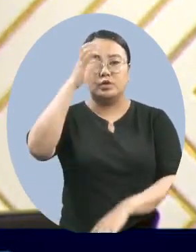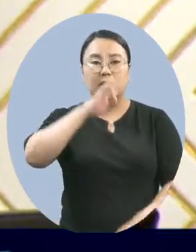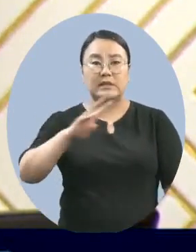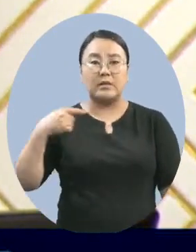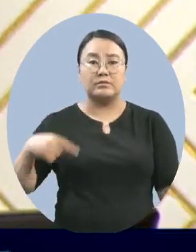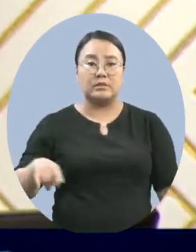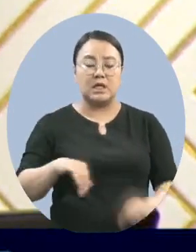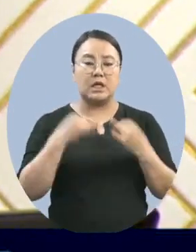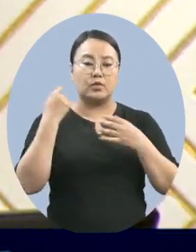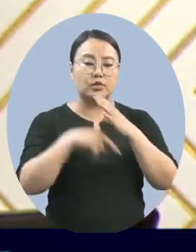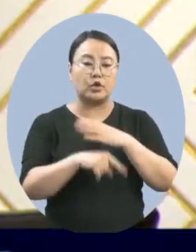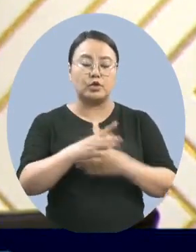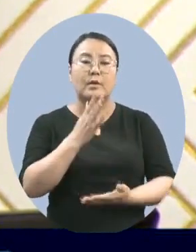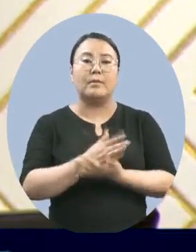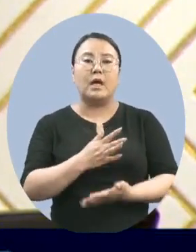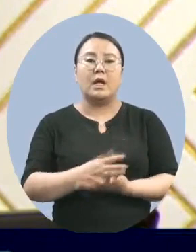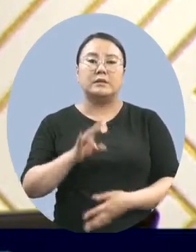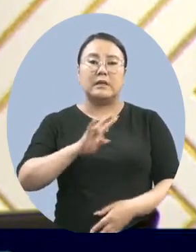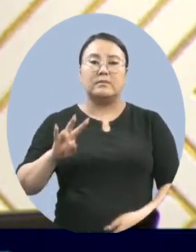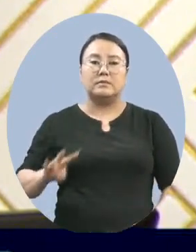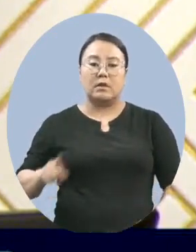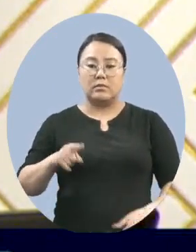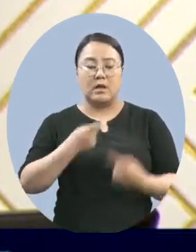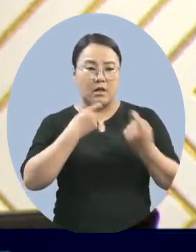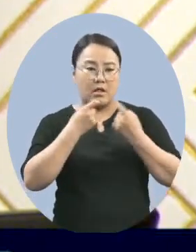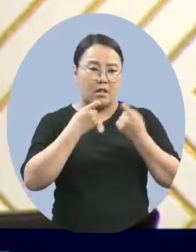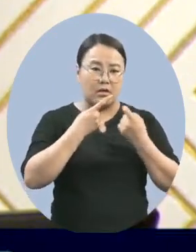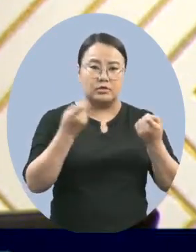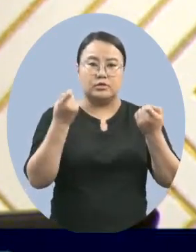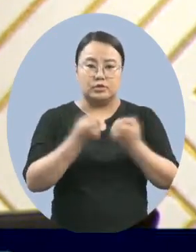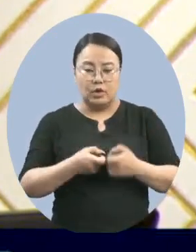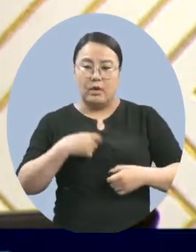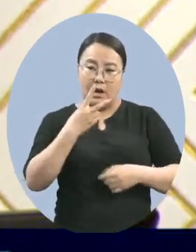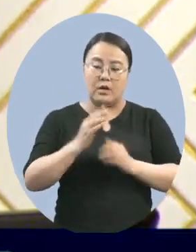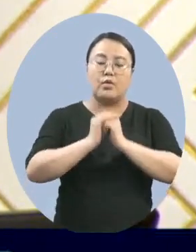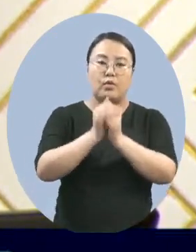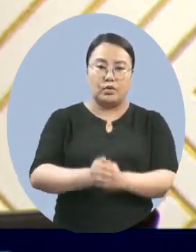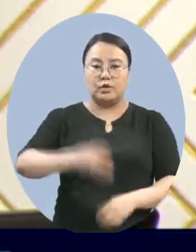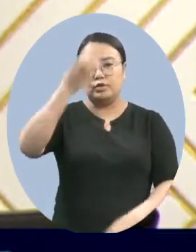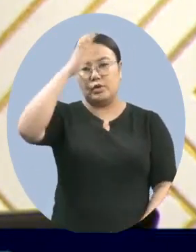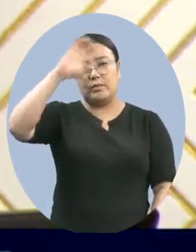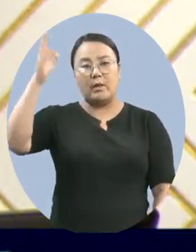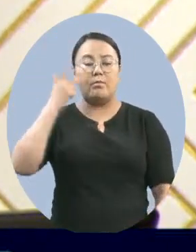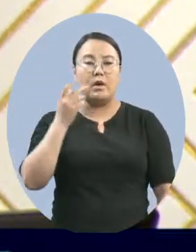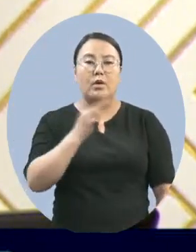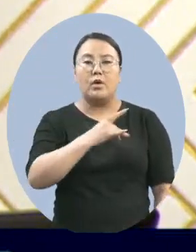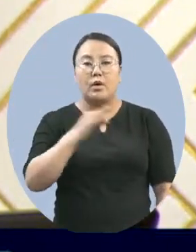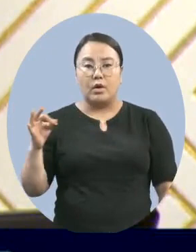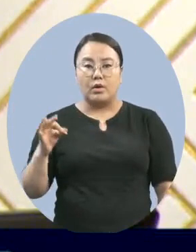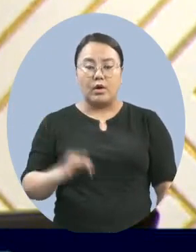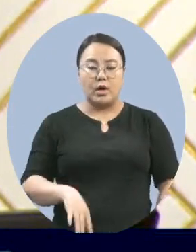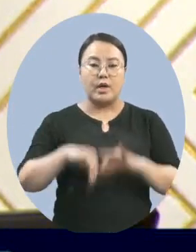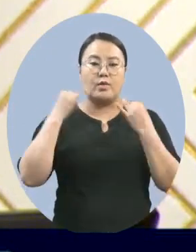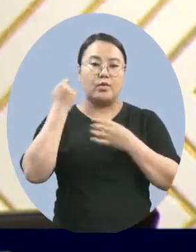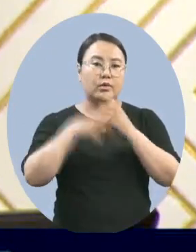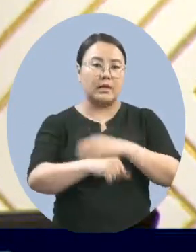намуудын парламент суултаа намуудын энэ зөвчлөл тохиролцоо шийдлийг хүндэтгэхийн зэрэгцээ өнөөдөр бас төрийн байгуулалтын байнгаараа